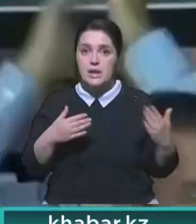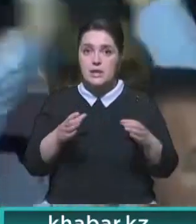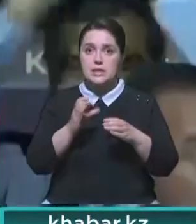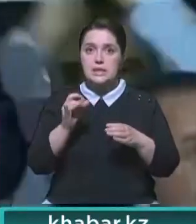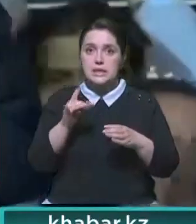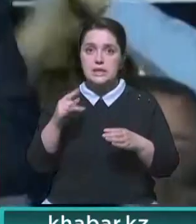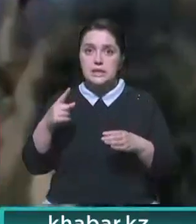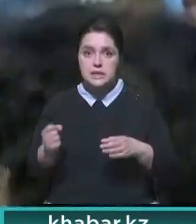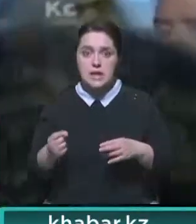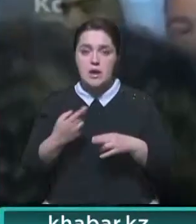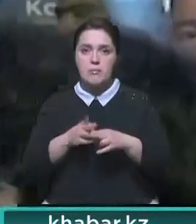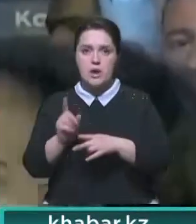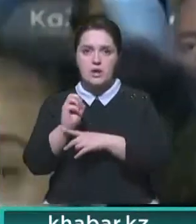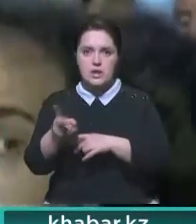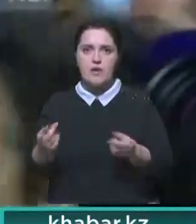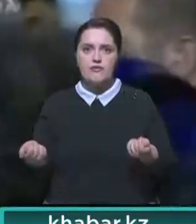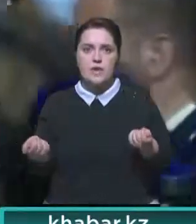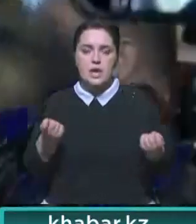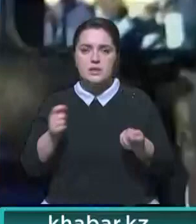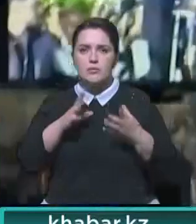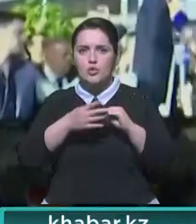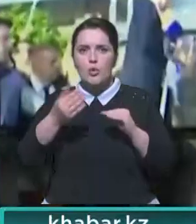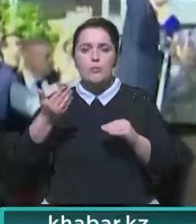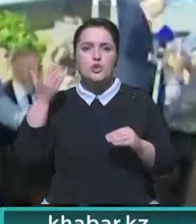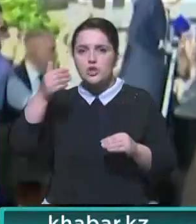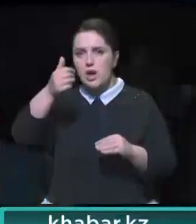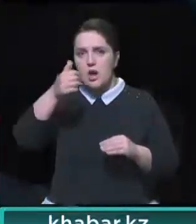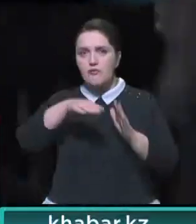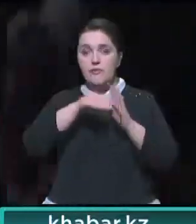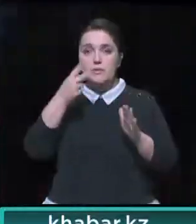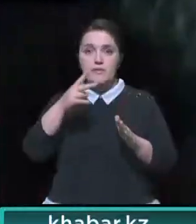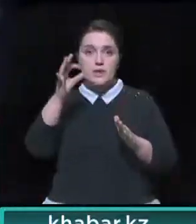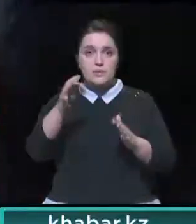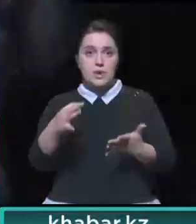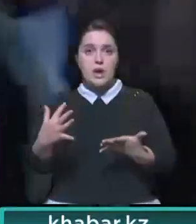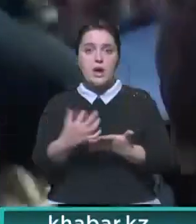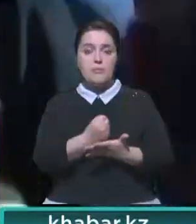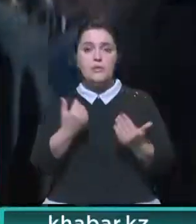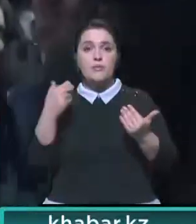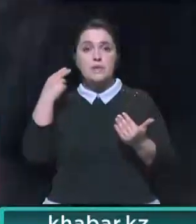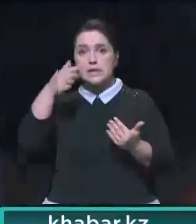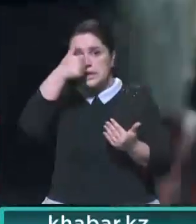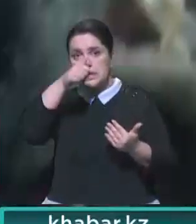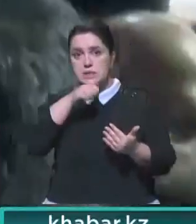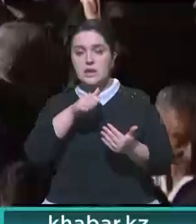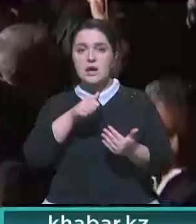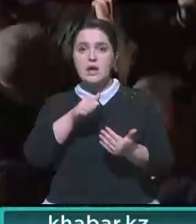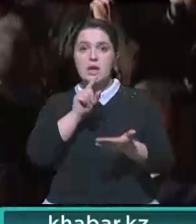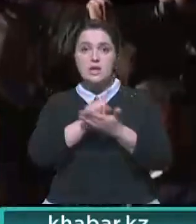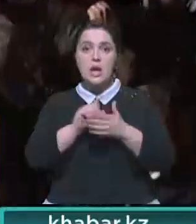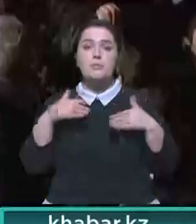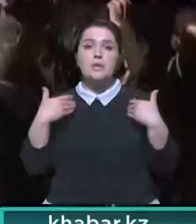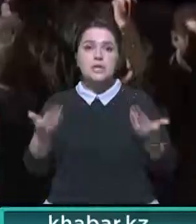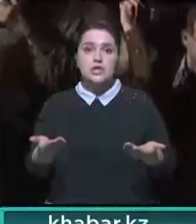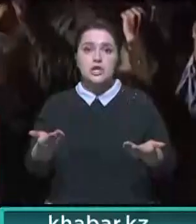партию Мицотакиса отстранила от власти по итогам прошлых выборов, на этот раз набрала всего 20% голосов. Сегодня президент Греции должна